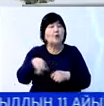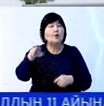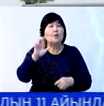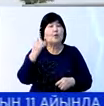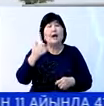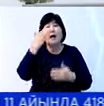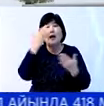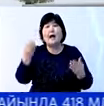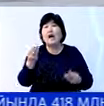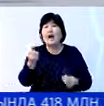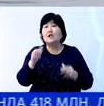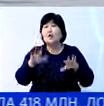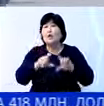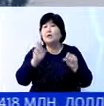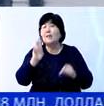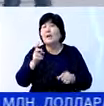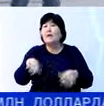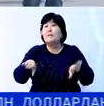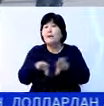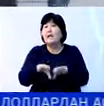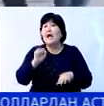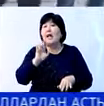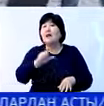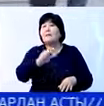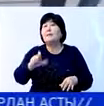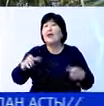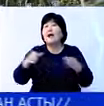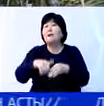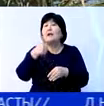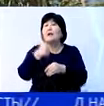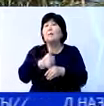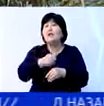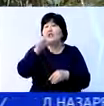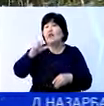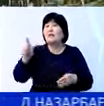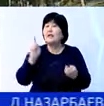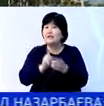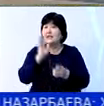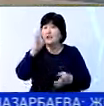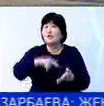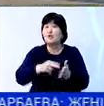халықаралық қаржы орталығына барып, Біріккен Араб Әмірліктері компанияларының басшыларымен кездеседі деп жоспарланған.